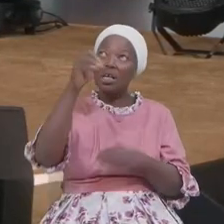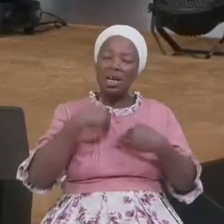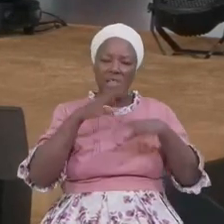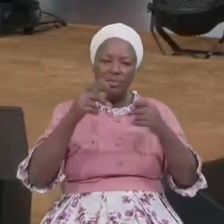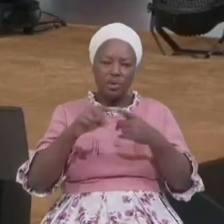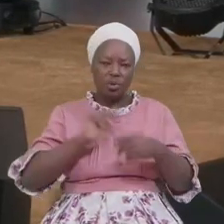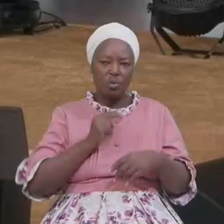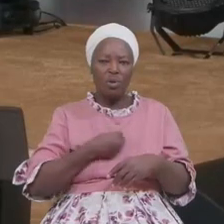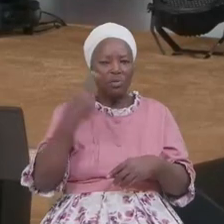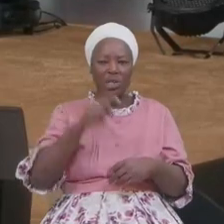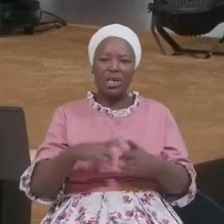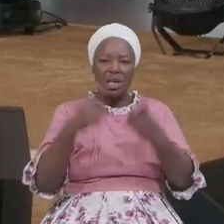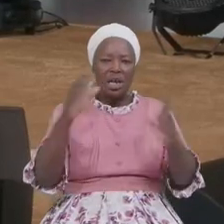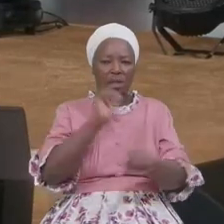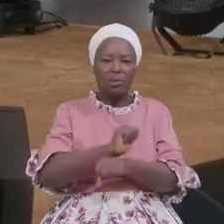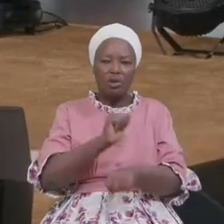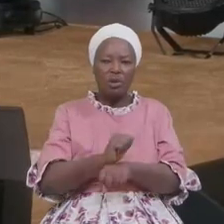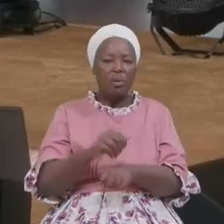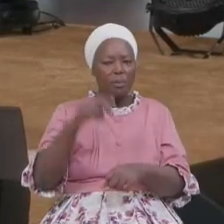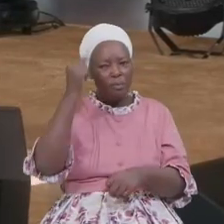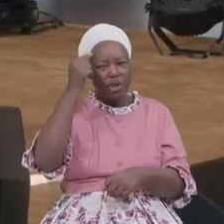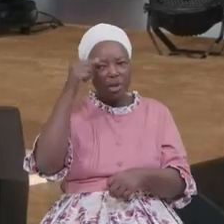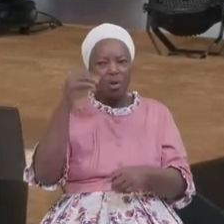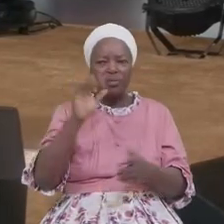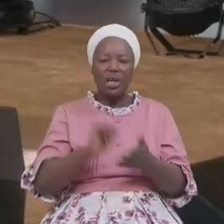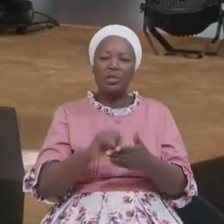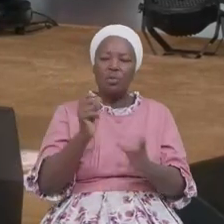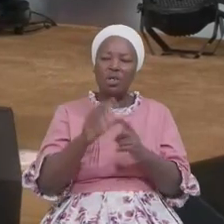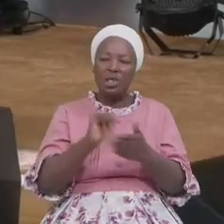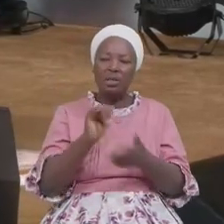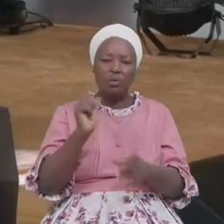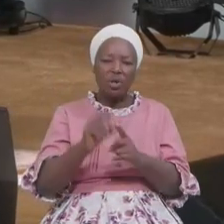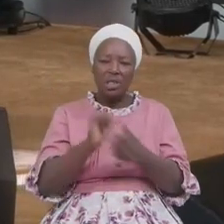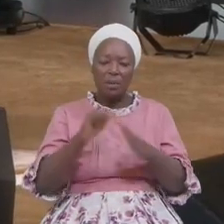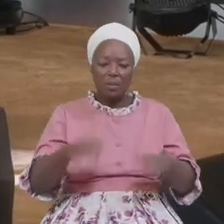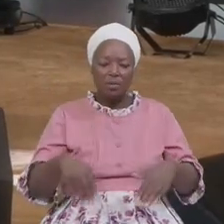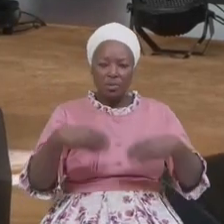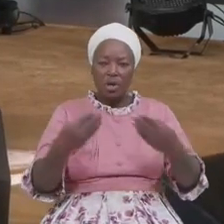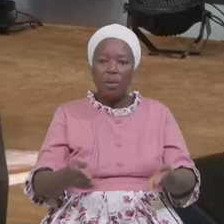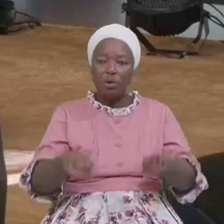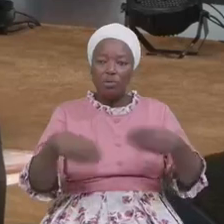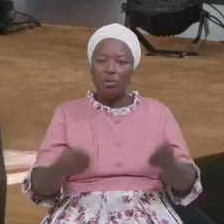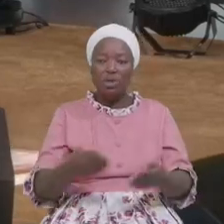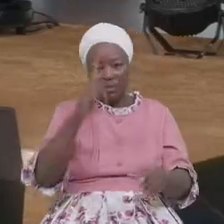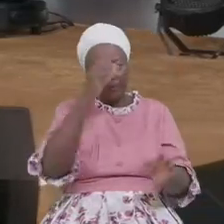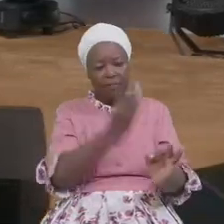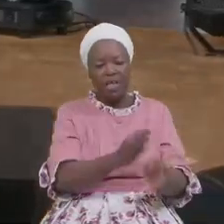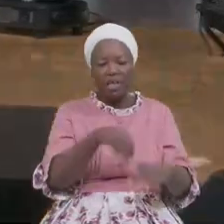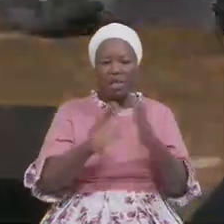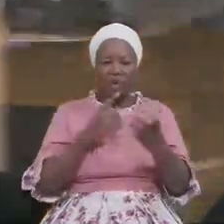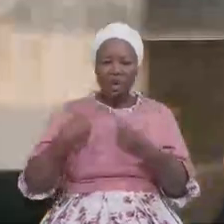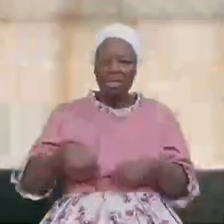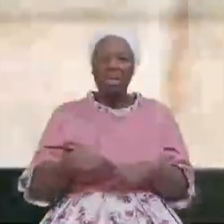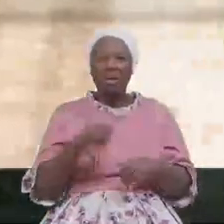commission. Médite la parole qui produit la foi dans nos cœurs. médite la